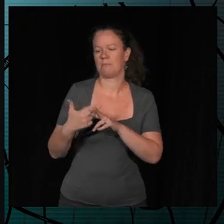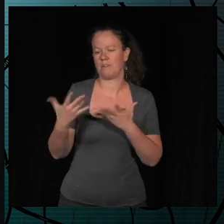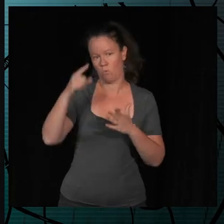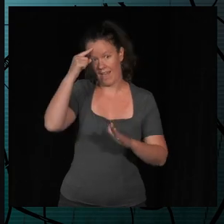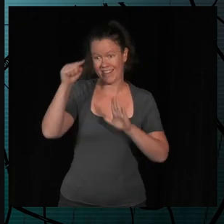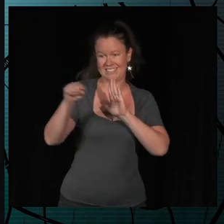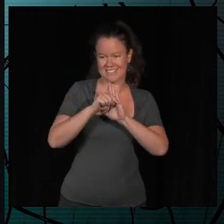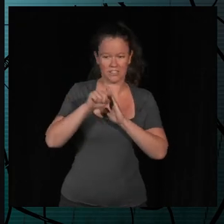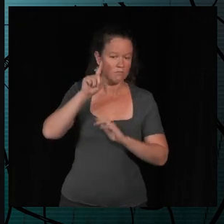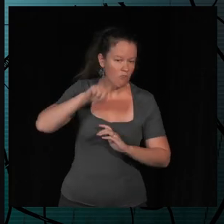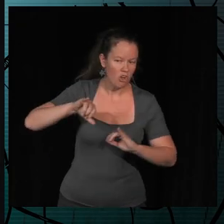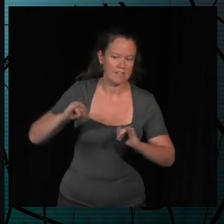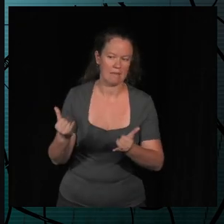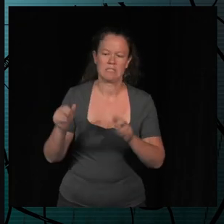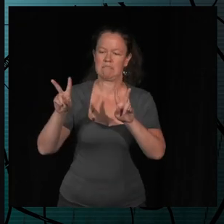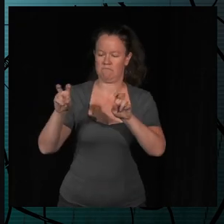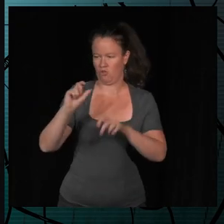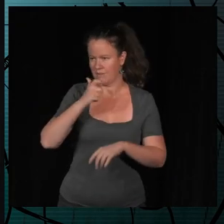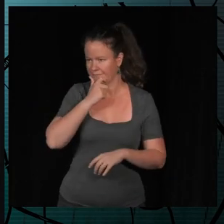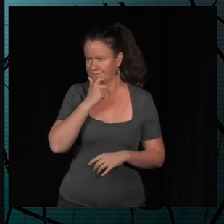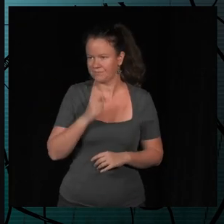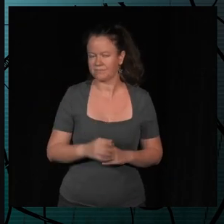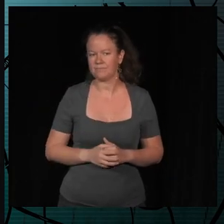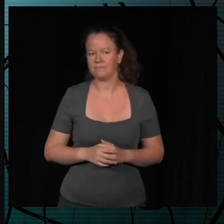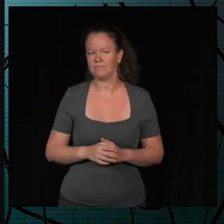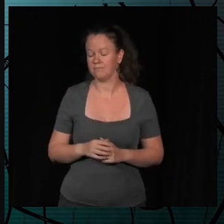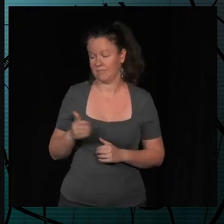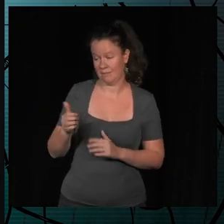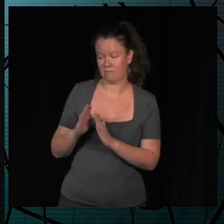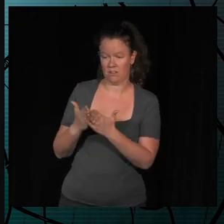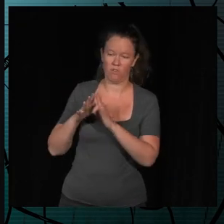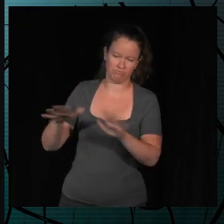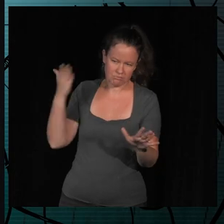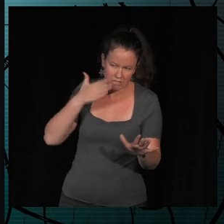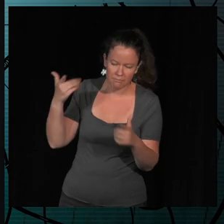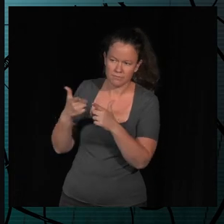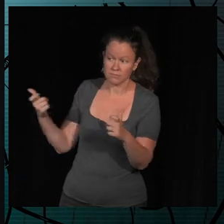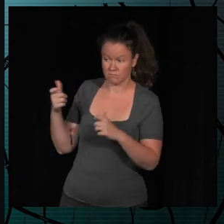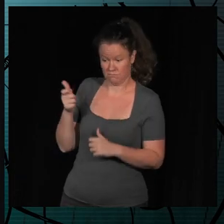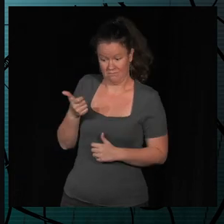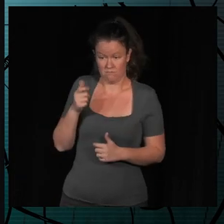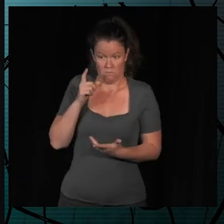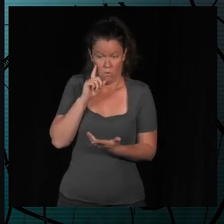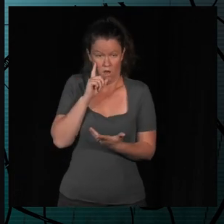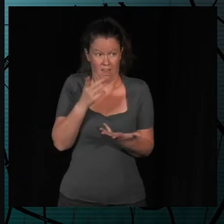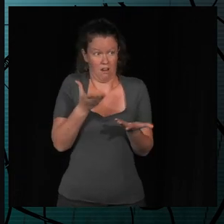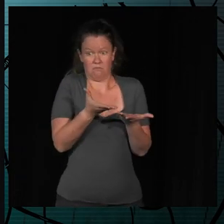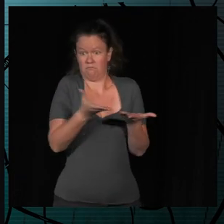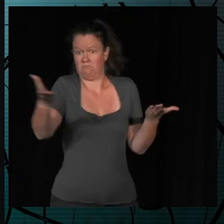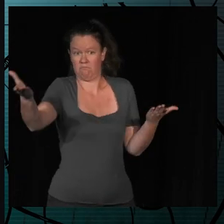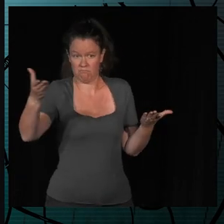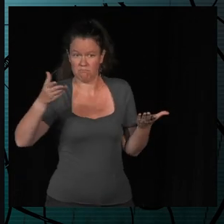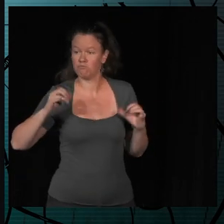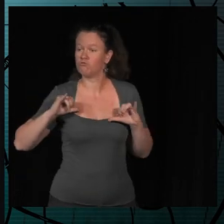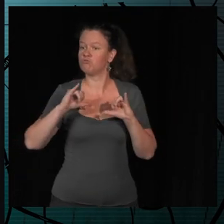qu'on est en train de découvrir et en effet il y a des problèmes autour de l'industrie du jeu c'est que de plus en plus de jeux je parle des mineurs là